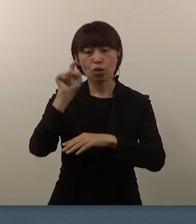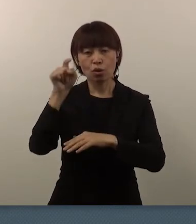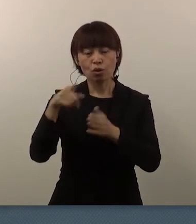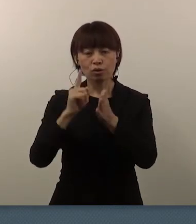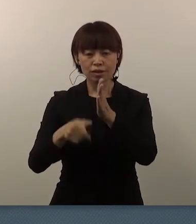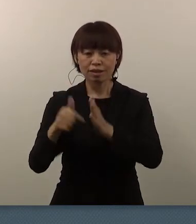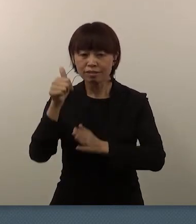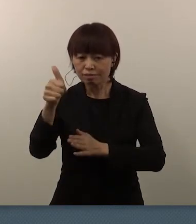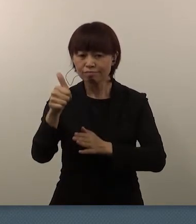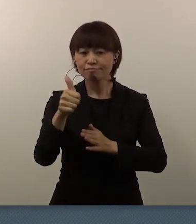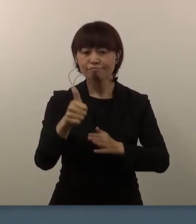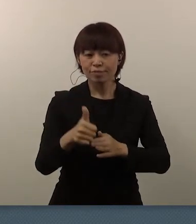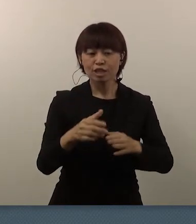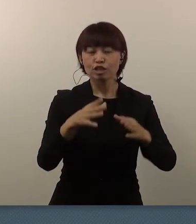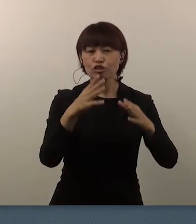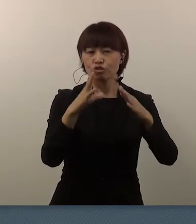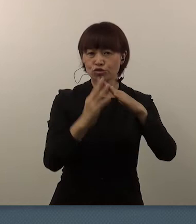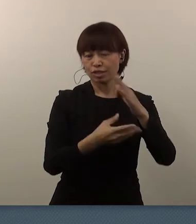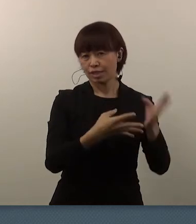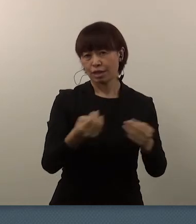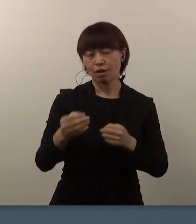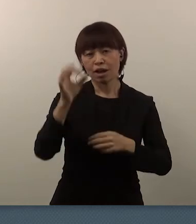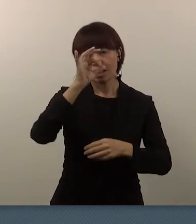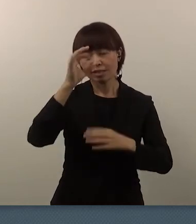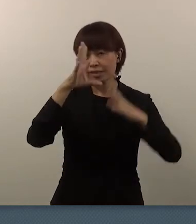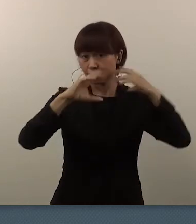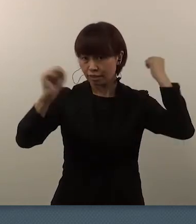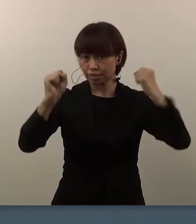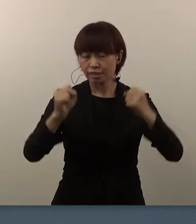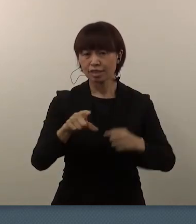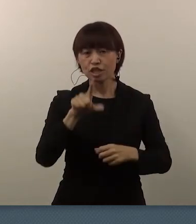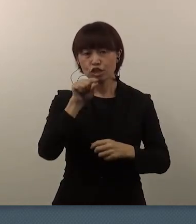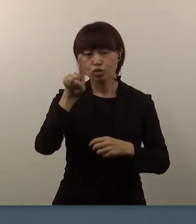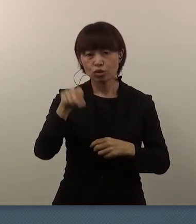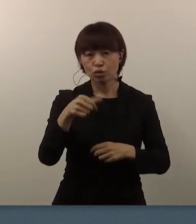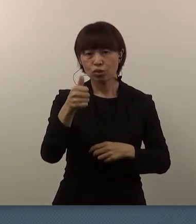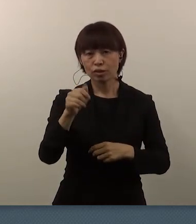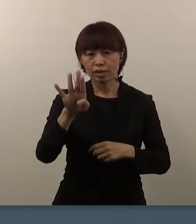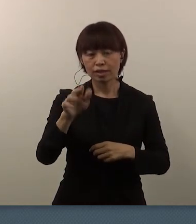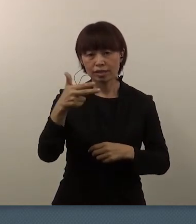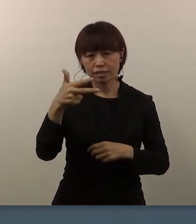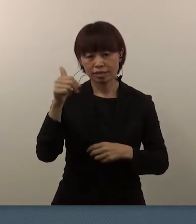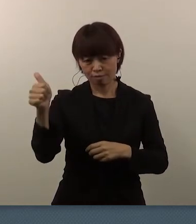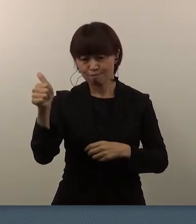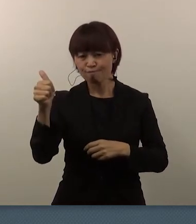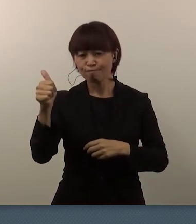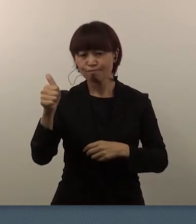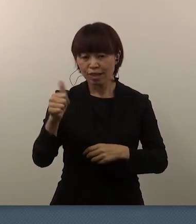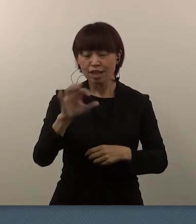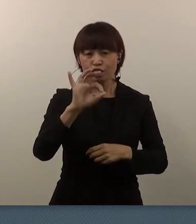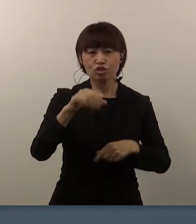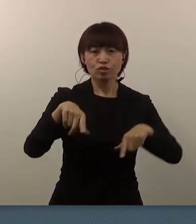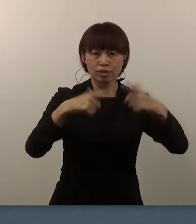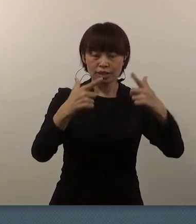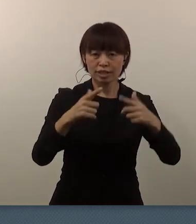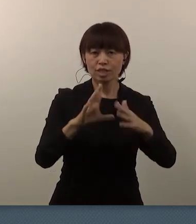大使である鶴野武さんと鈴木藤沢市長の4名によるトークイベントも行います